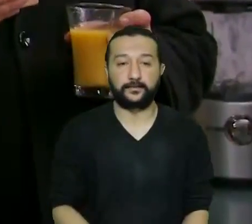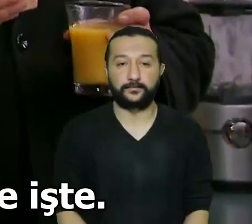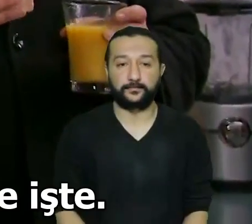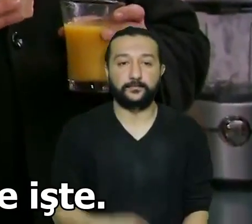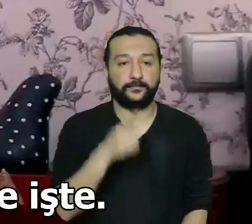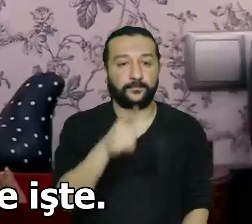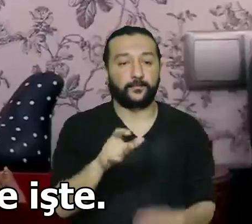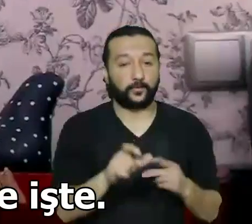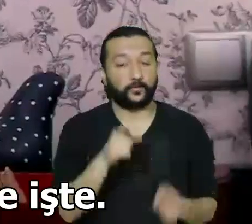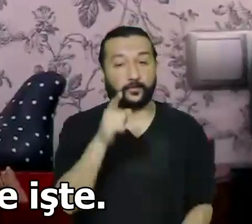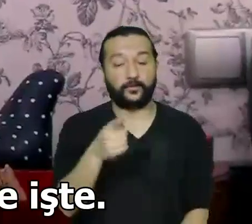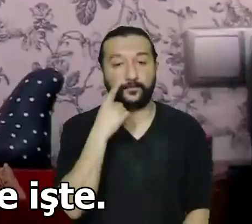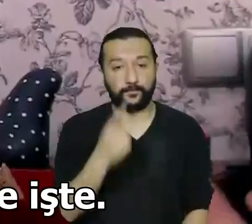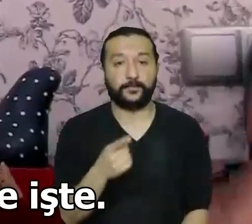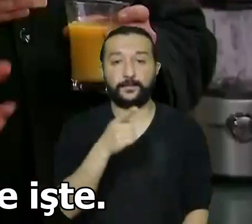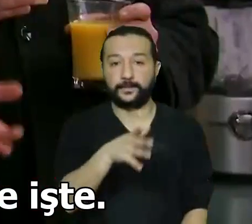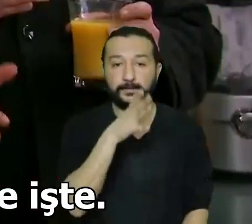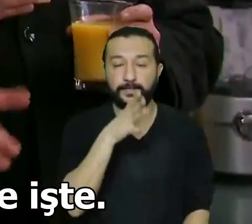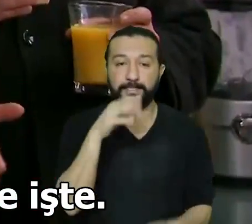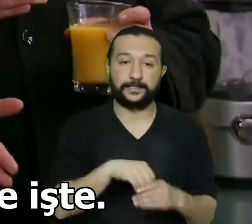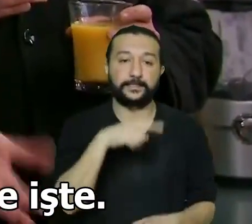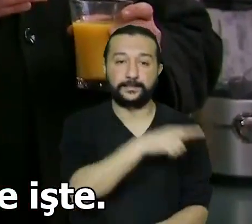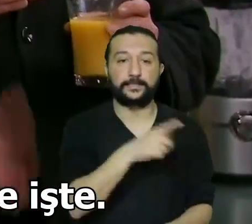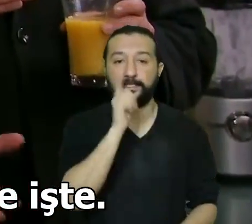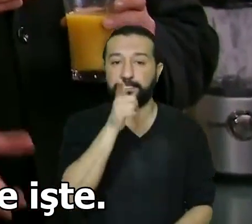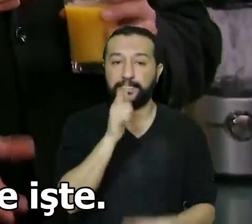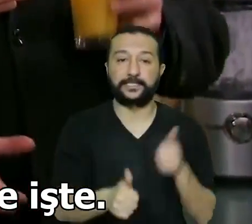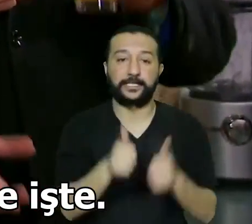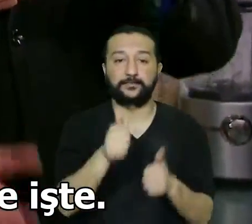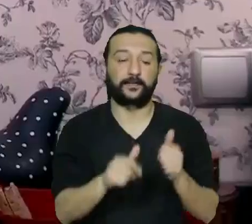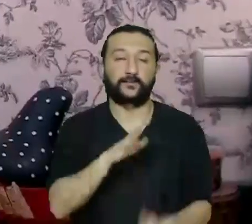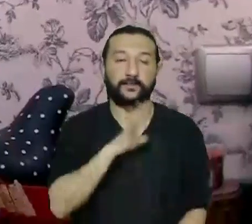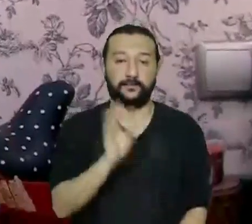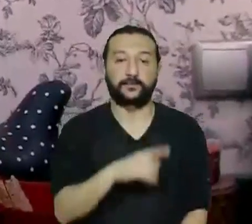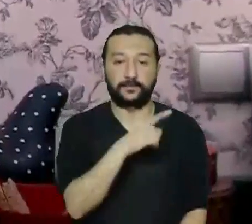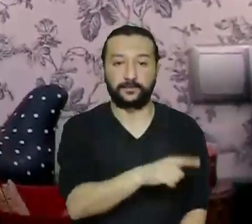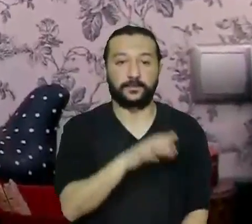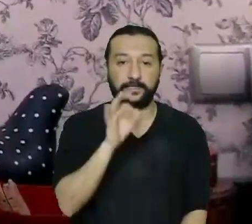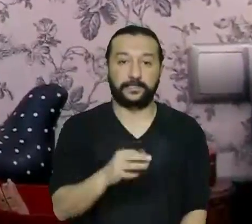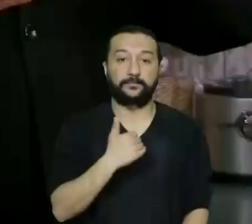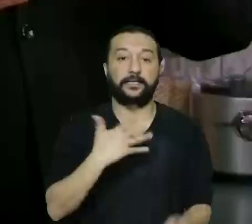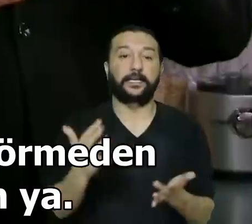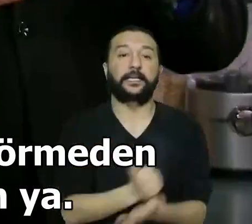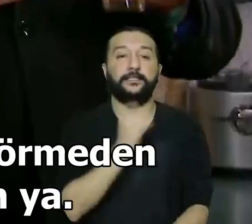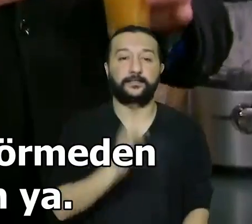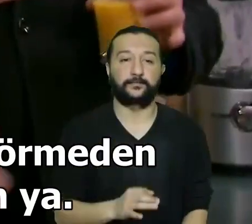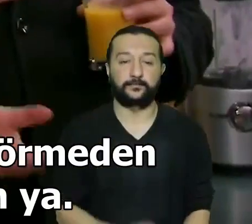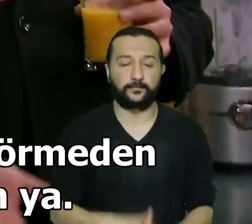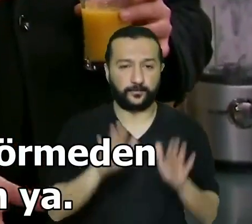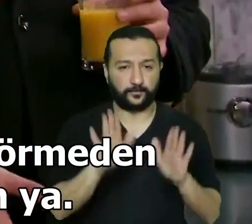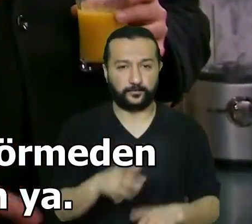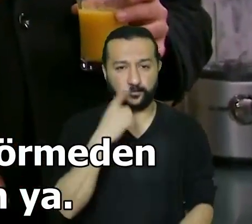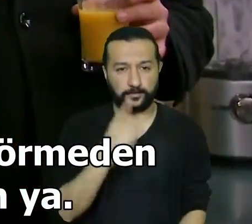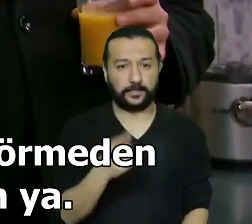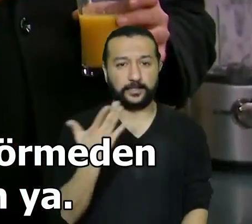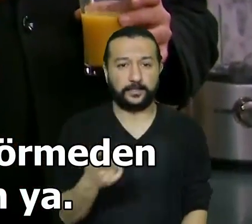ya Şükrü, yani bildiğin içeride bir ses yarışması varmış işte. Kesin ben kazanırım. Ya dur